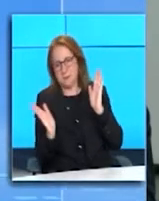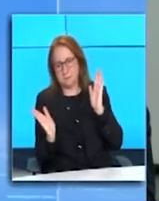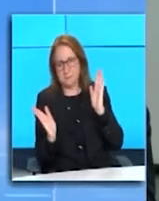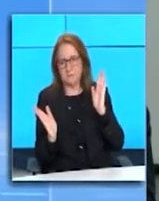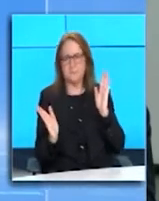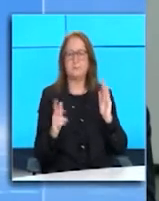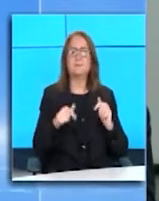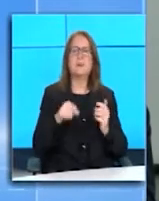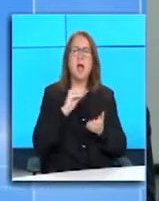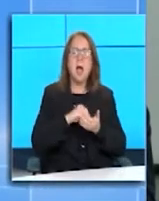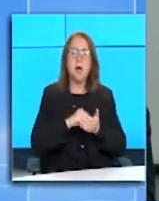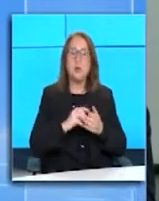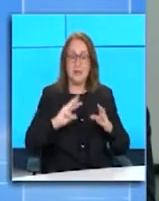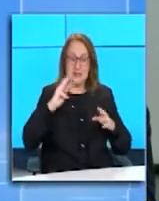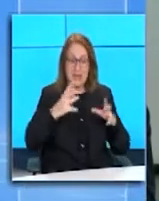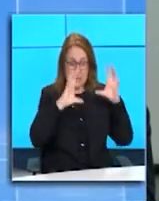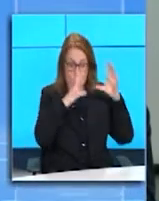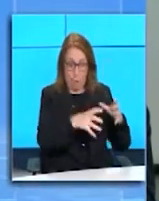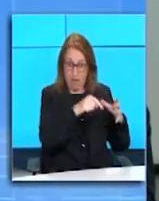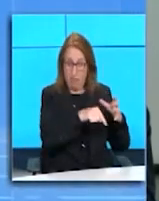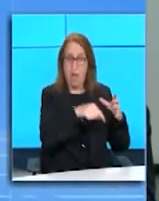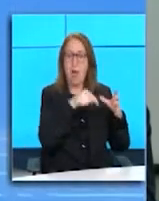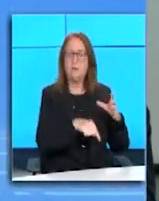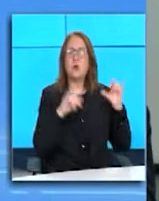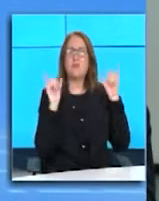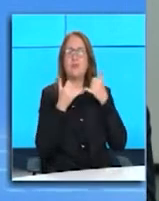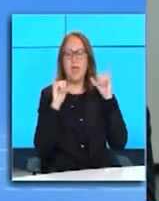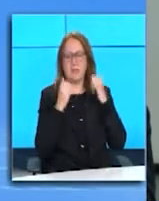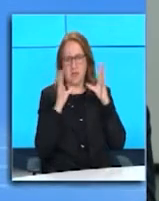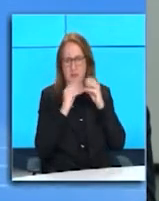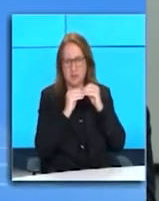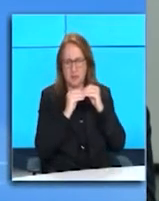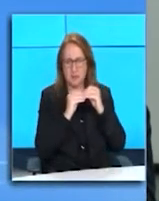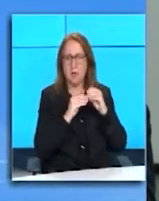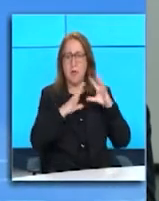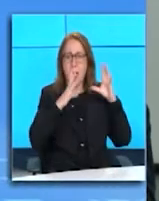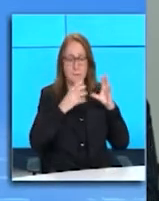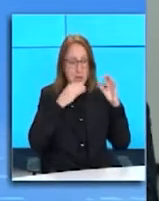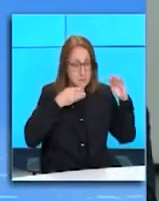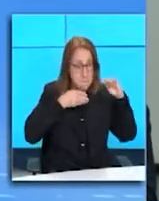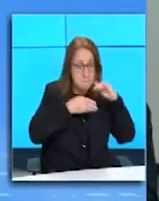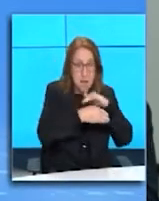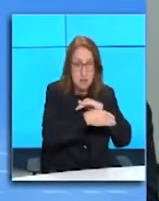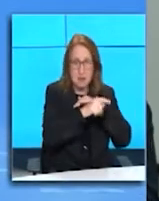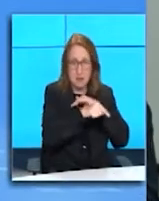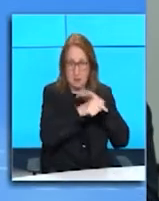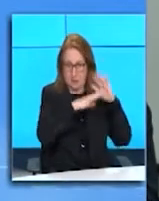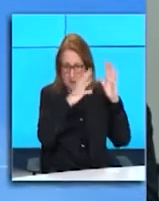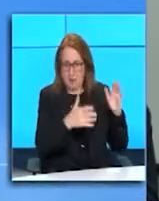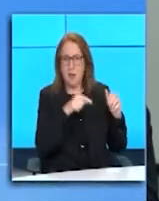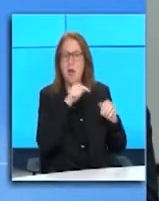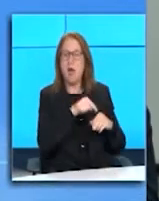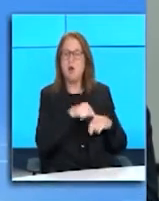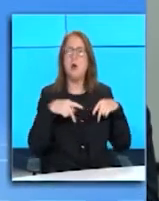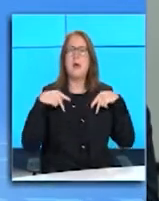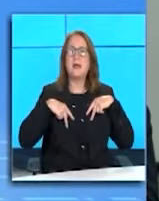της διασκέδασης στους κλειστούς χώρους και στο σύνολο των κλειστών χώρων, Η επιλογή της κυβέρνησης